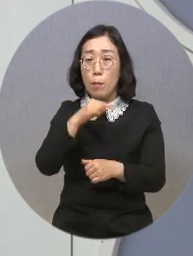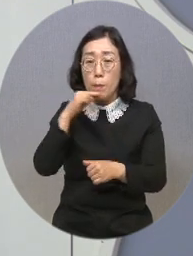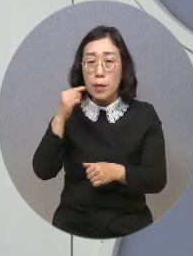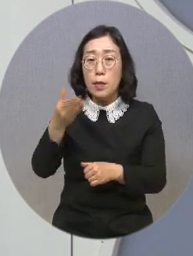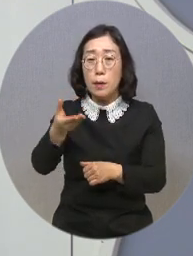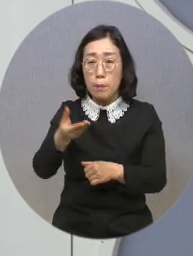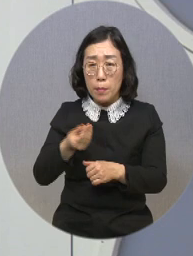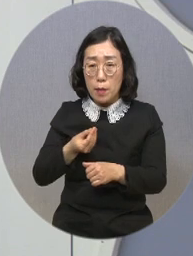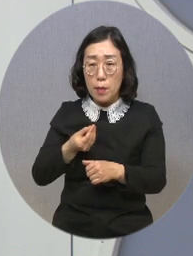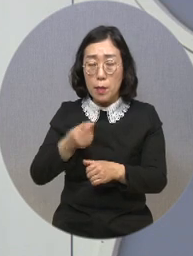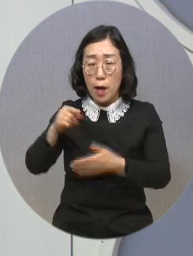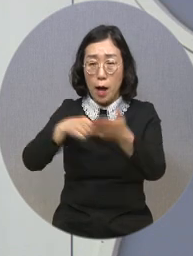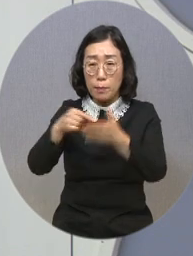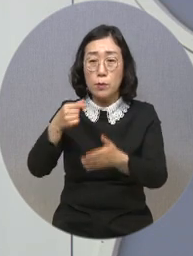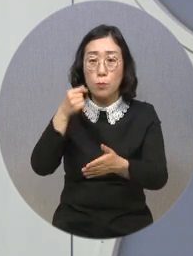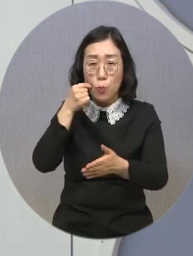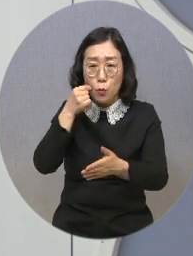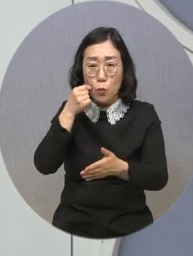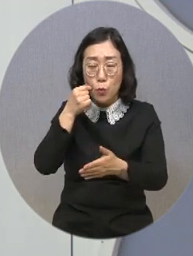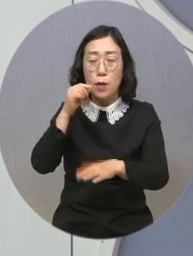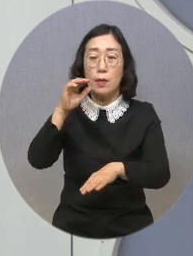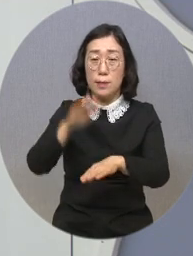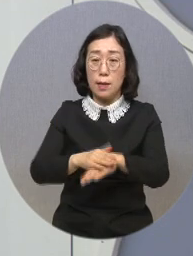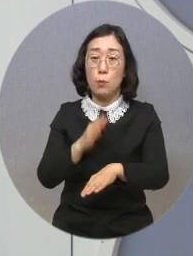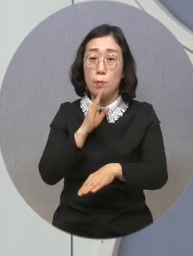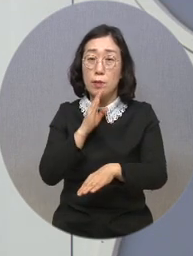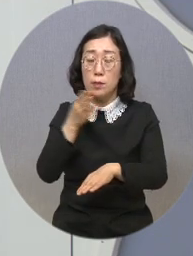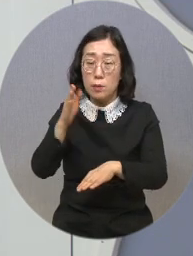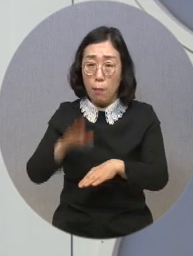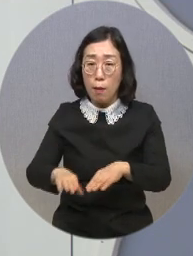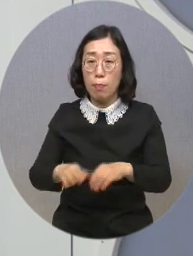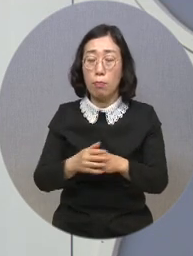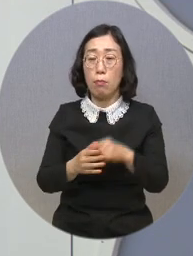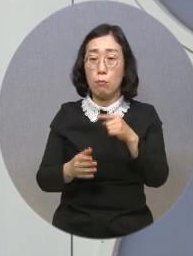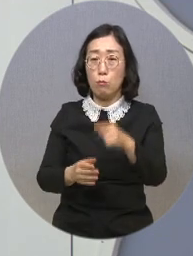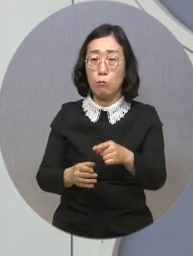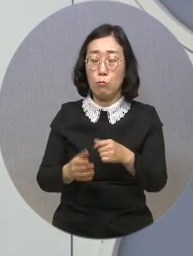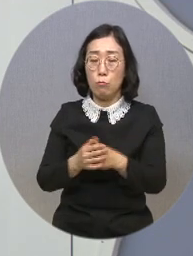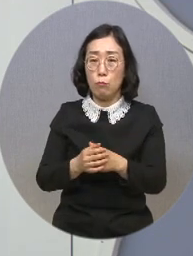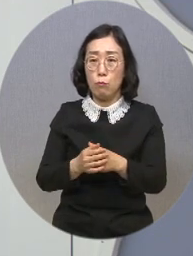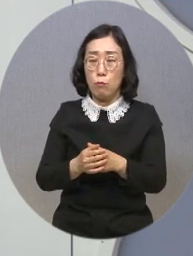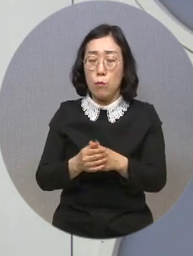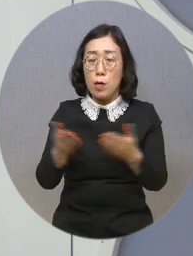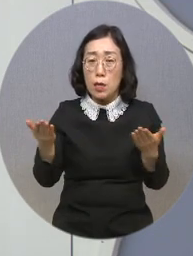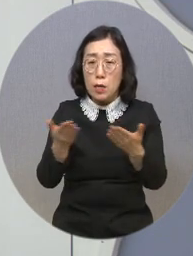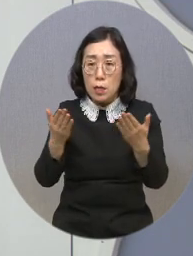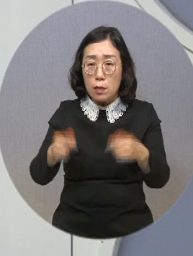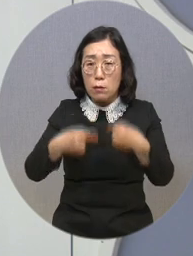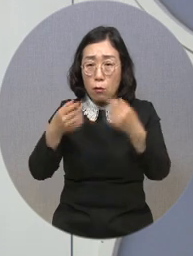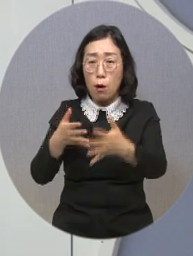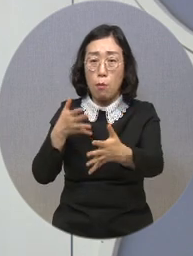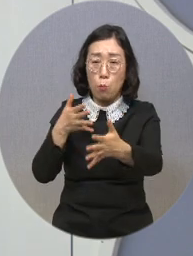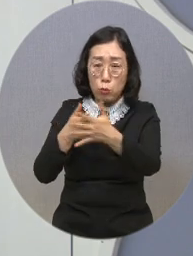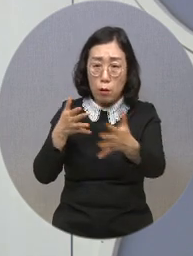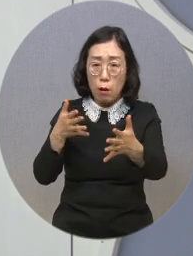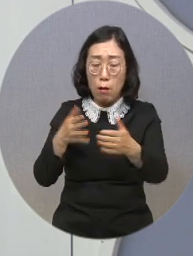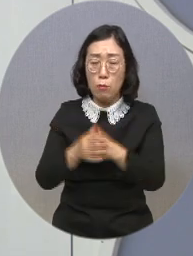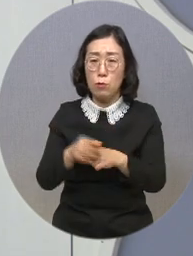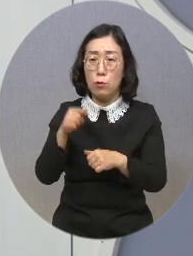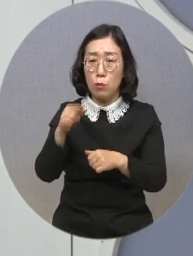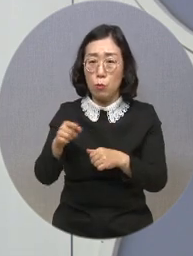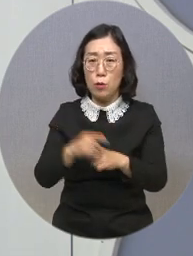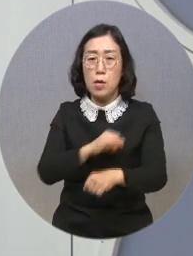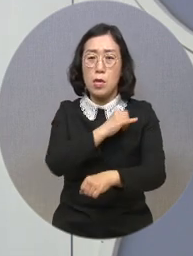거는 죄가 있지만 그렇다고 그래가지고 취업까지 정보를 공유해서 취업까지 못하게 하면 이거는 제가